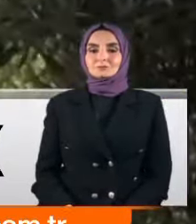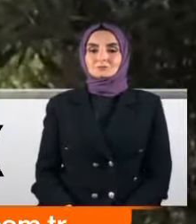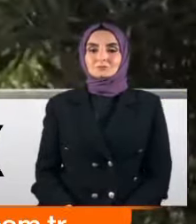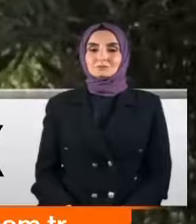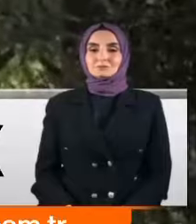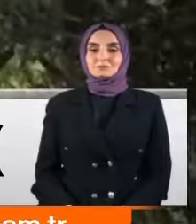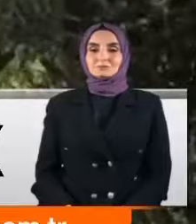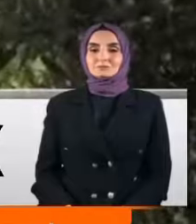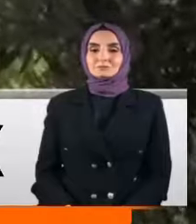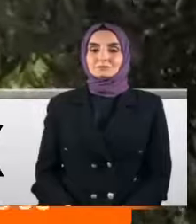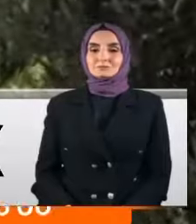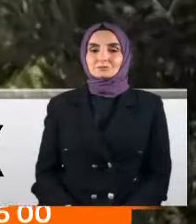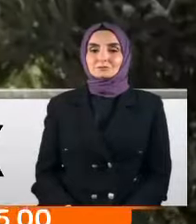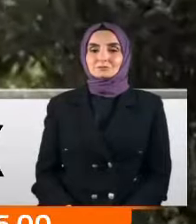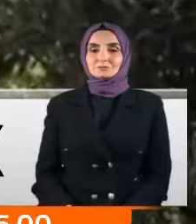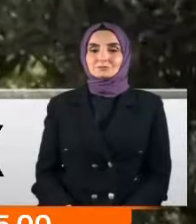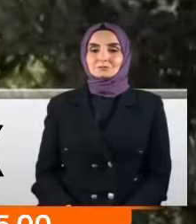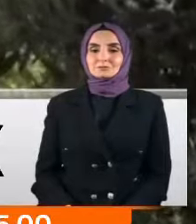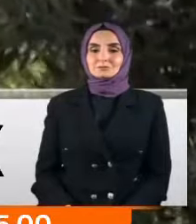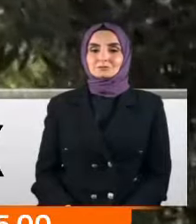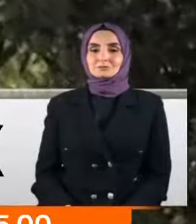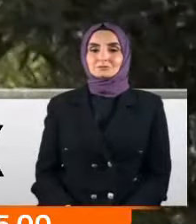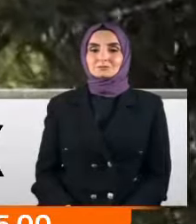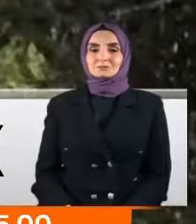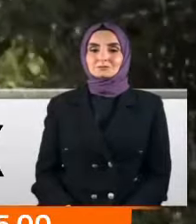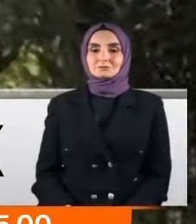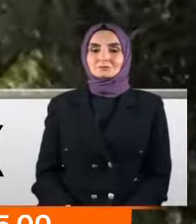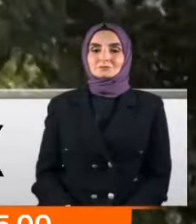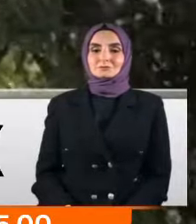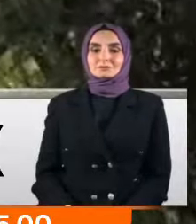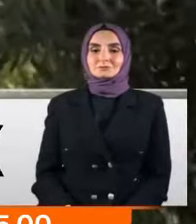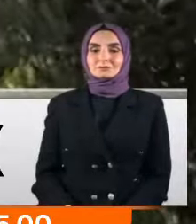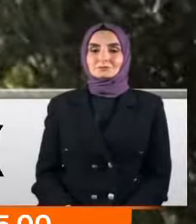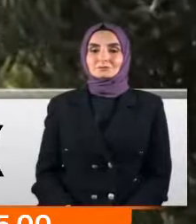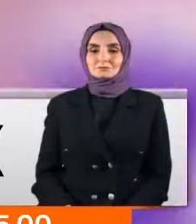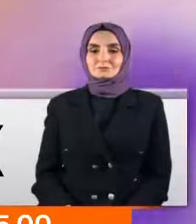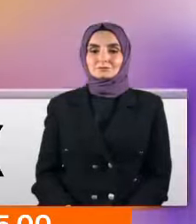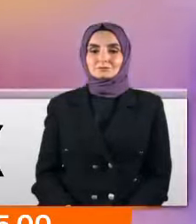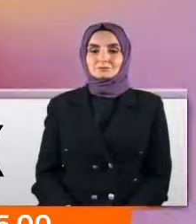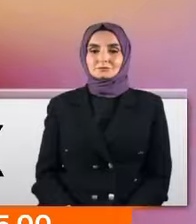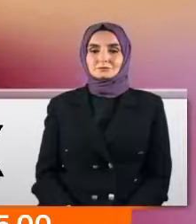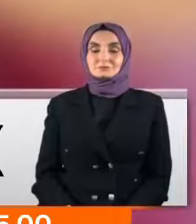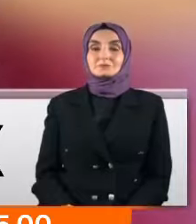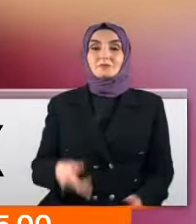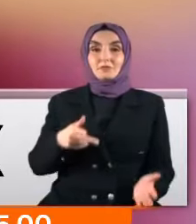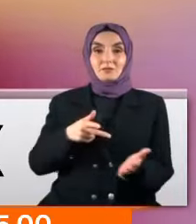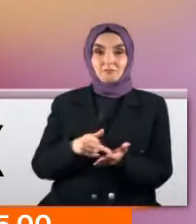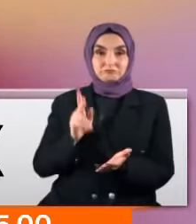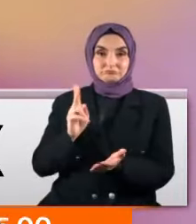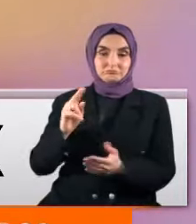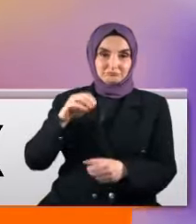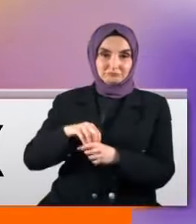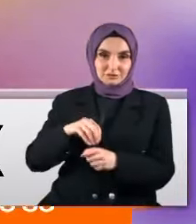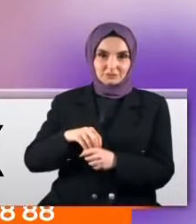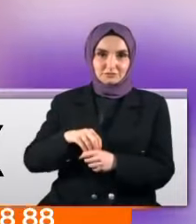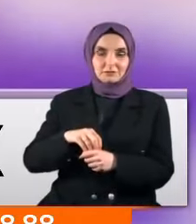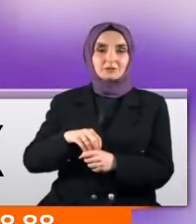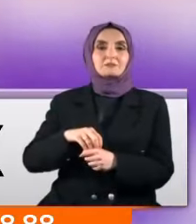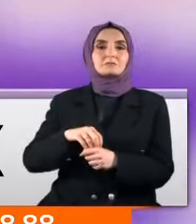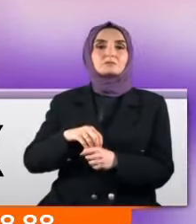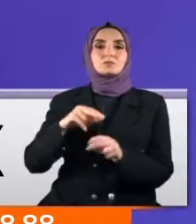sikkelerin % 40'ını fakat nakit olarak Devletimiz bize veriyor tarlasında altın dolu küp bulmuş müzeyi